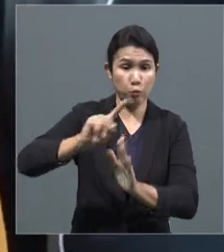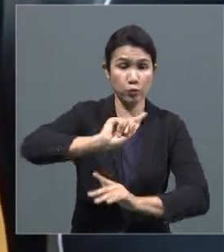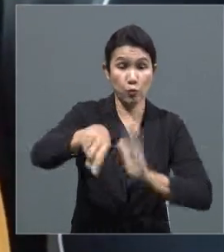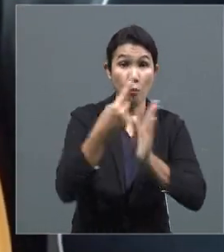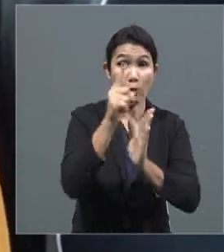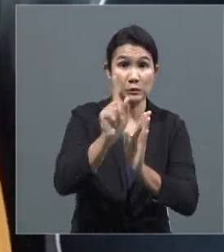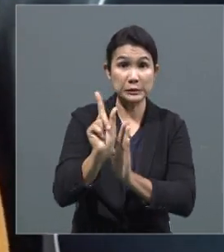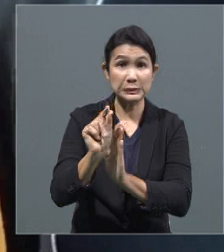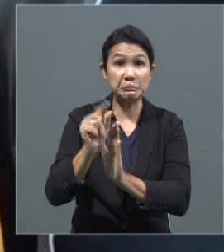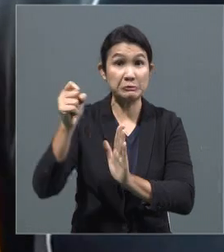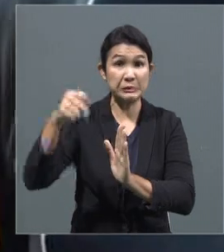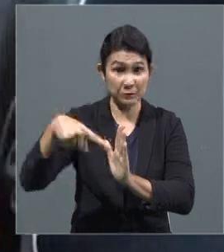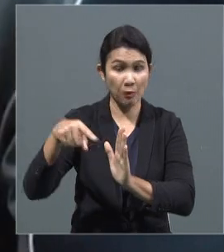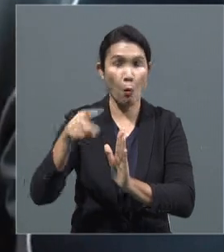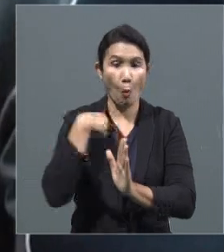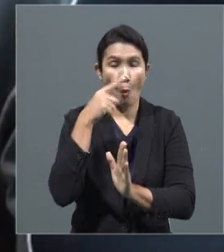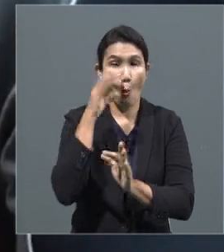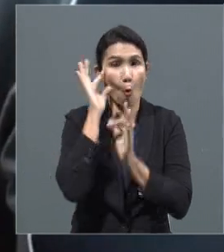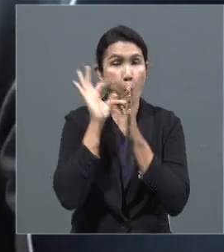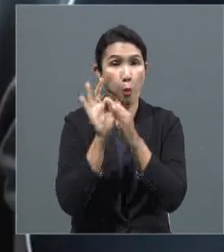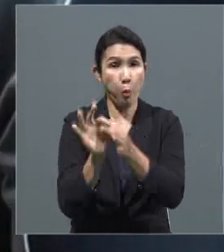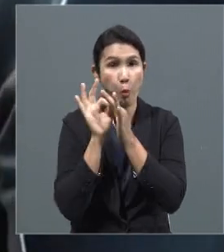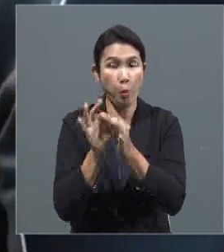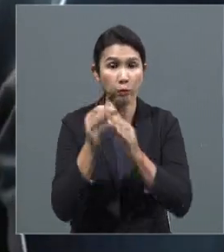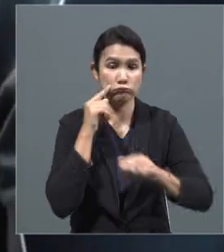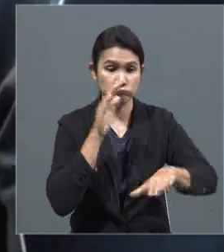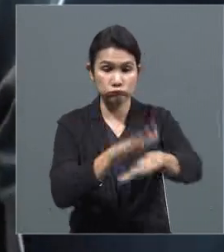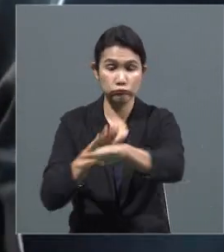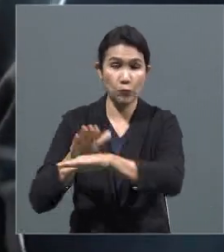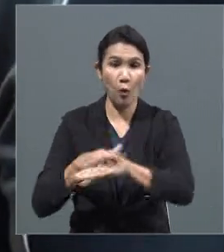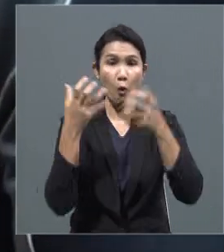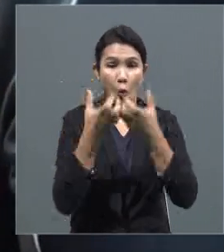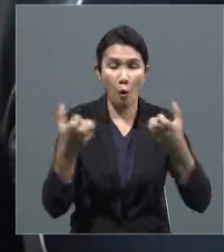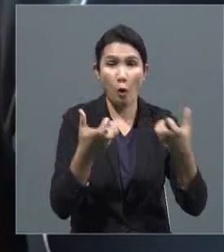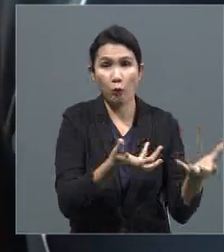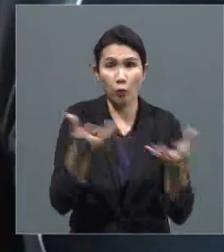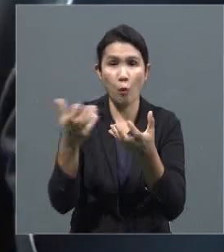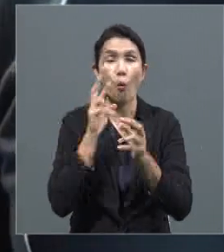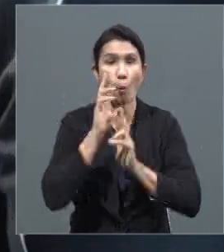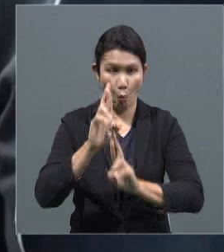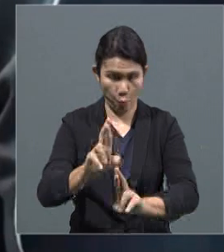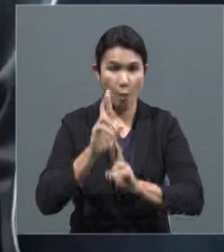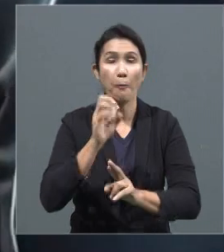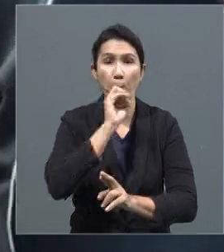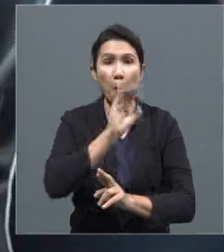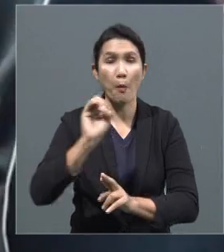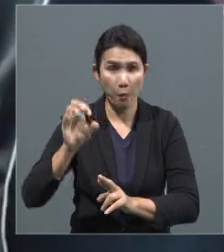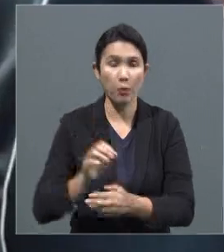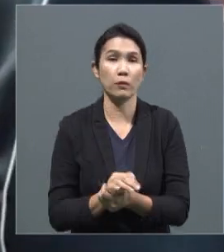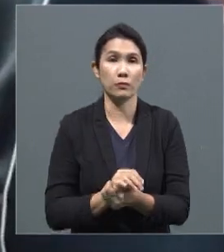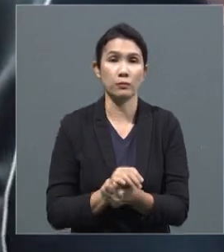งถือว่าสถานการณ์น่าเป็นห่วงมากนะครับขณะนี้ได้แจ้งเตือนพี่น้องประชาชนให้เก็บของและเฝ้าระวังแล้วนะครับเวล